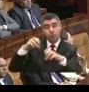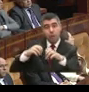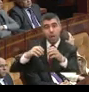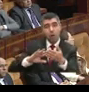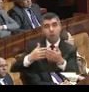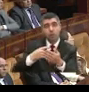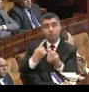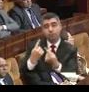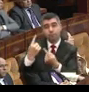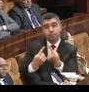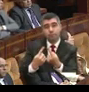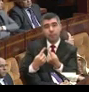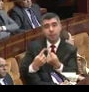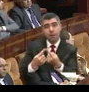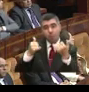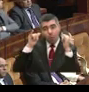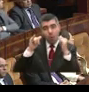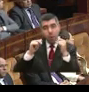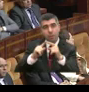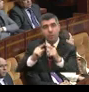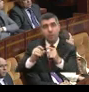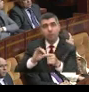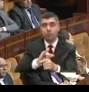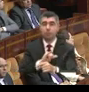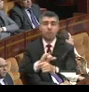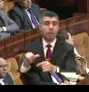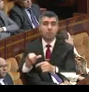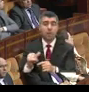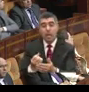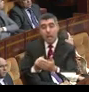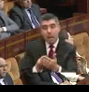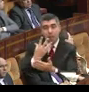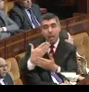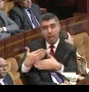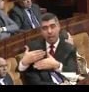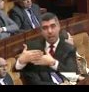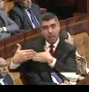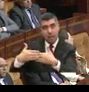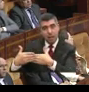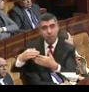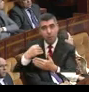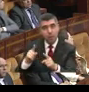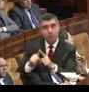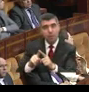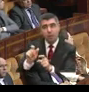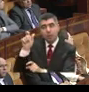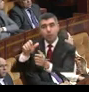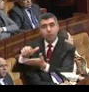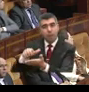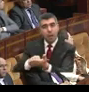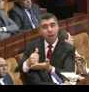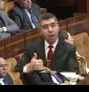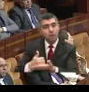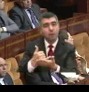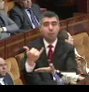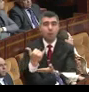راه ما غيلقى عنده كسيبة، راه غادي عاوتاني يجي الربيع والبهيم ما كاينينش. خصنا نعتقوا هذا الراجل يبقى كافينا خيره وشره.